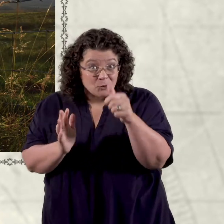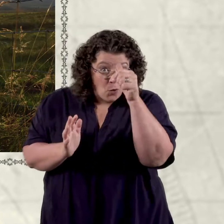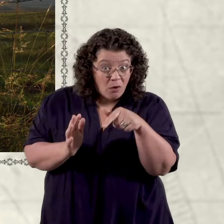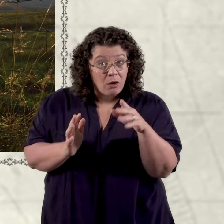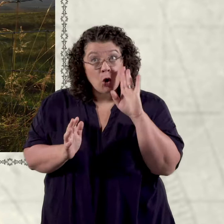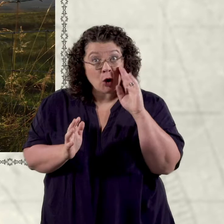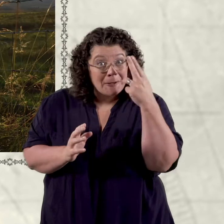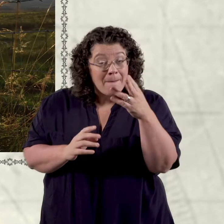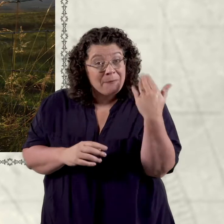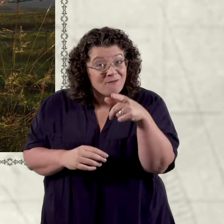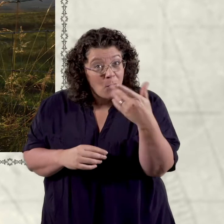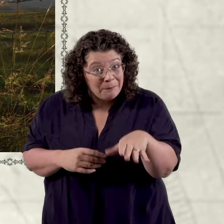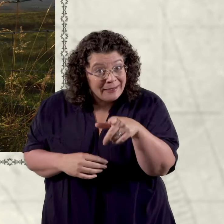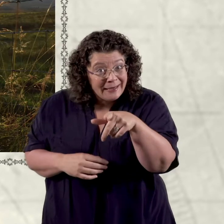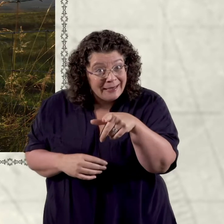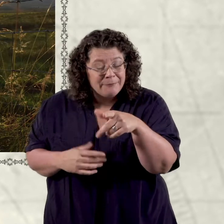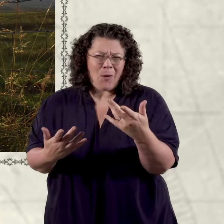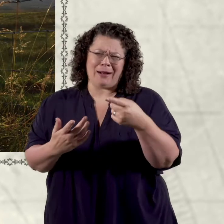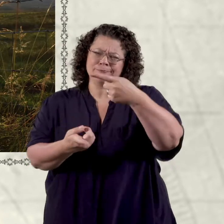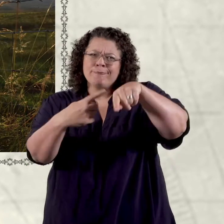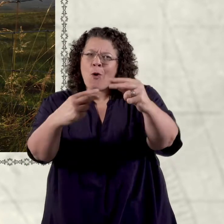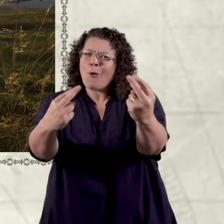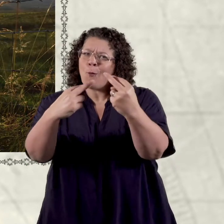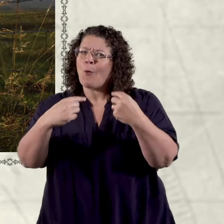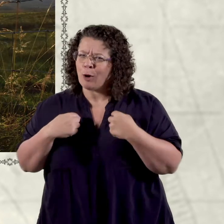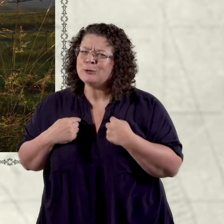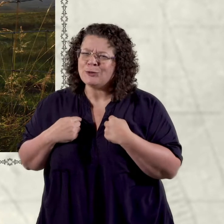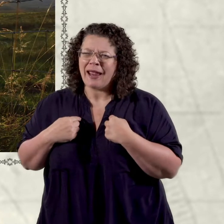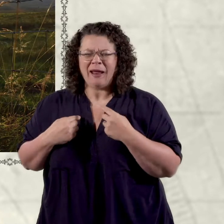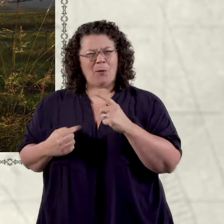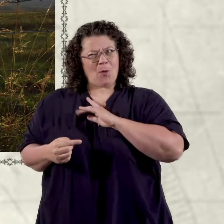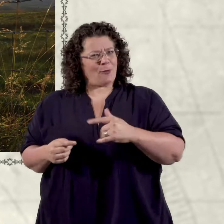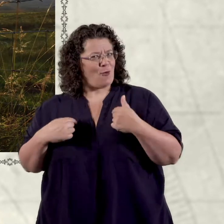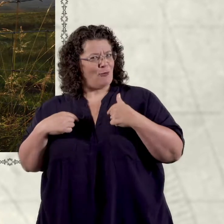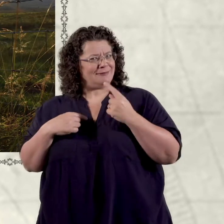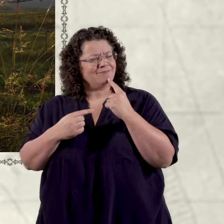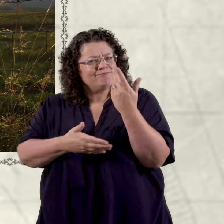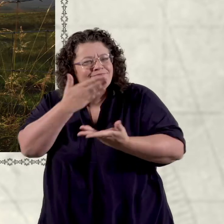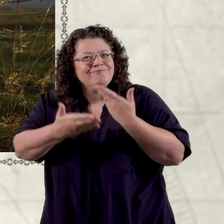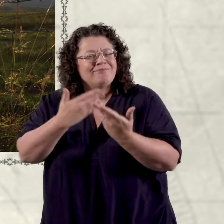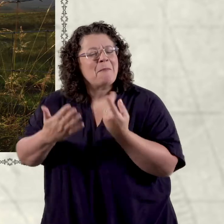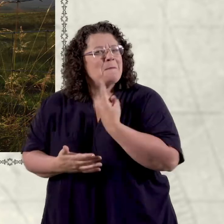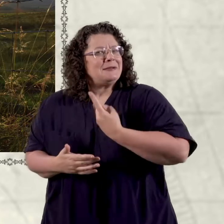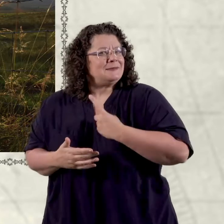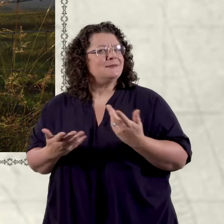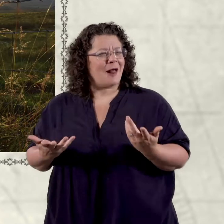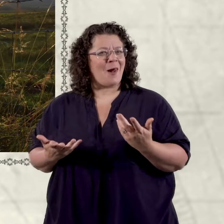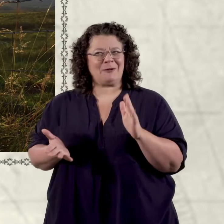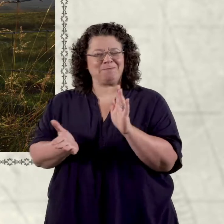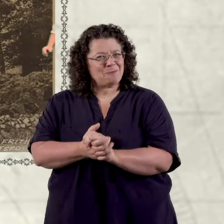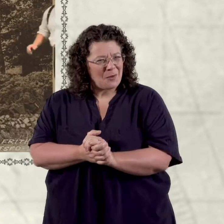blaen? Wel, gan bo chi gyd yma, be am i mi ddeud yr hanes wrthych chi? Ia, ffwrdd â ni.